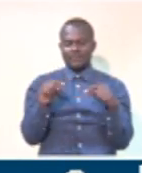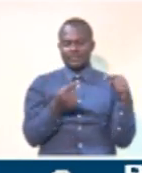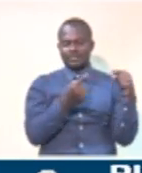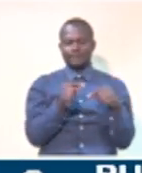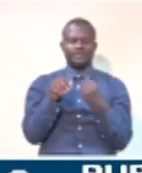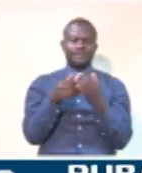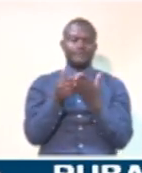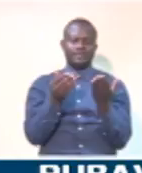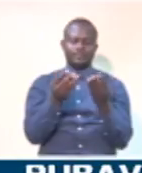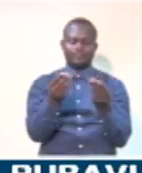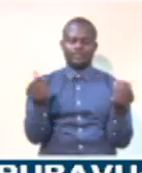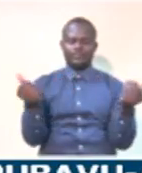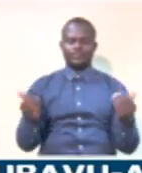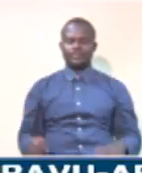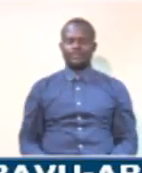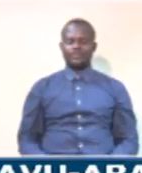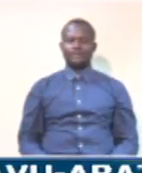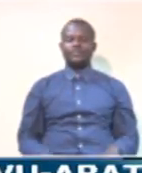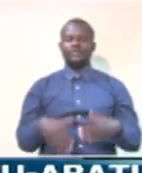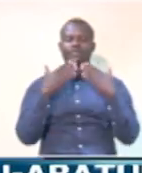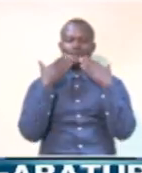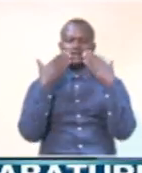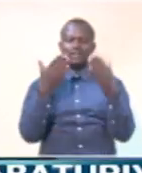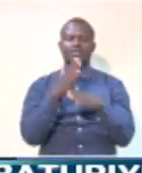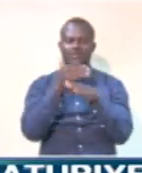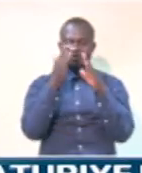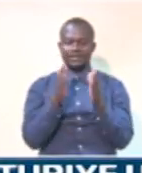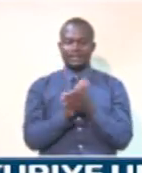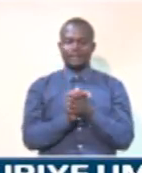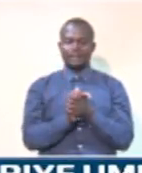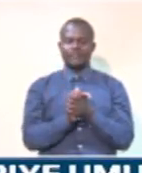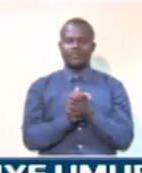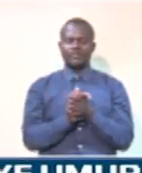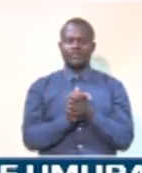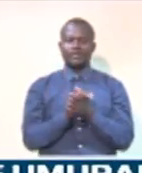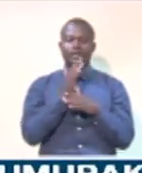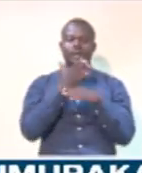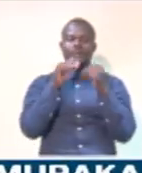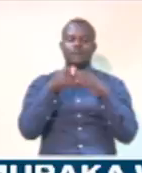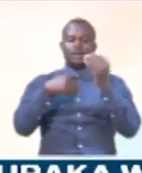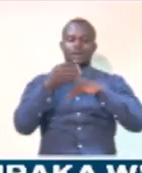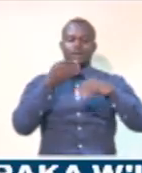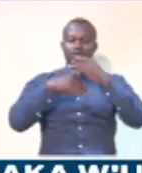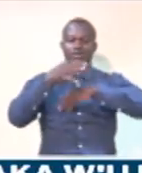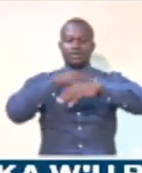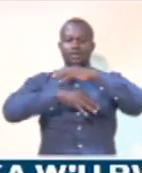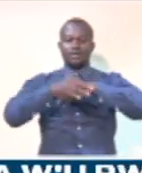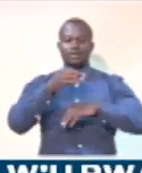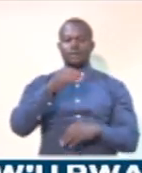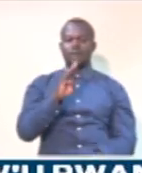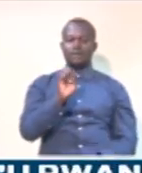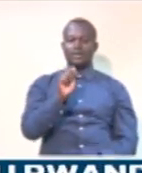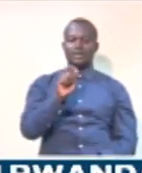ariko buhoro buhoro igisubizo kikanda kiboneka reka tugushimire cyane minister murakoze yari minisitiri w'ubucuruzi n'inganda